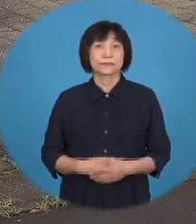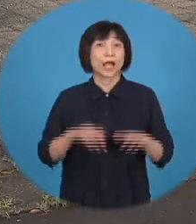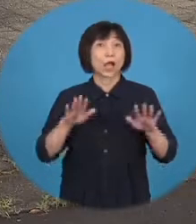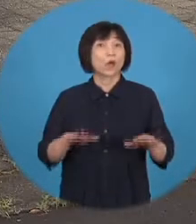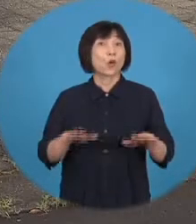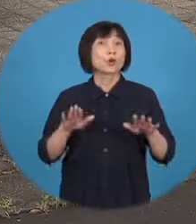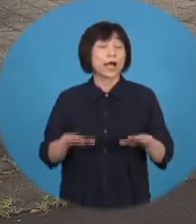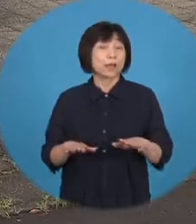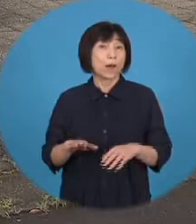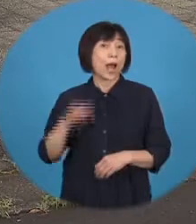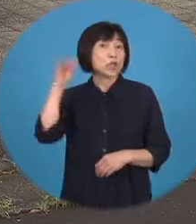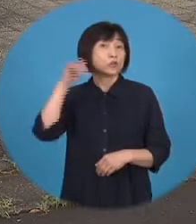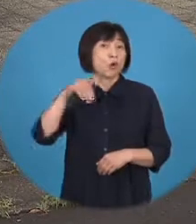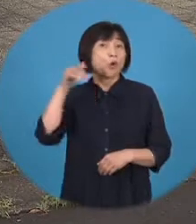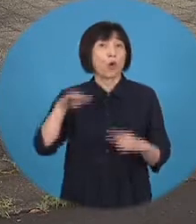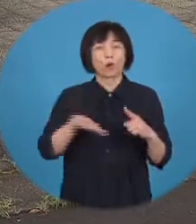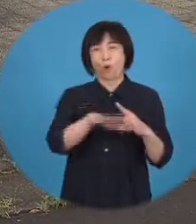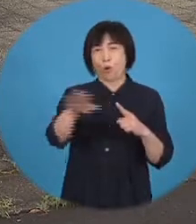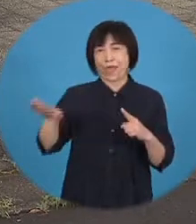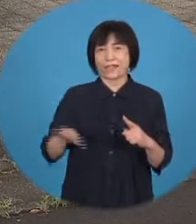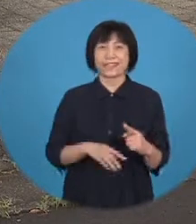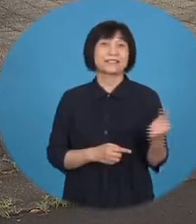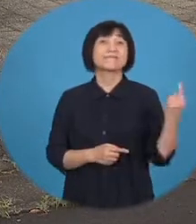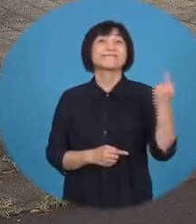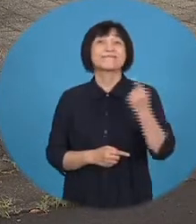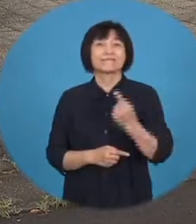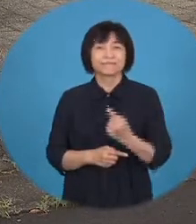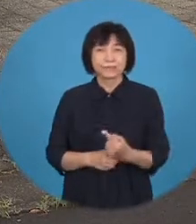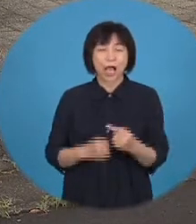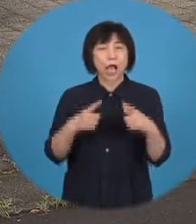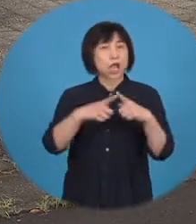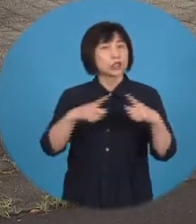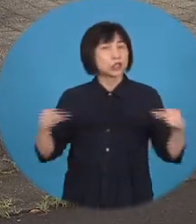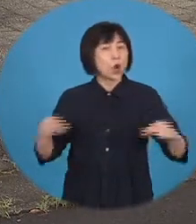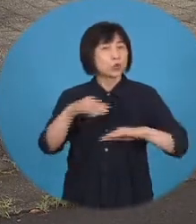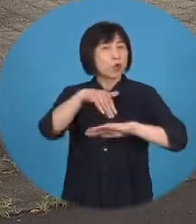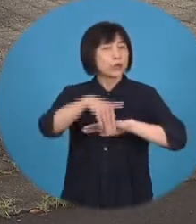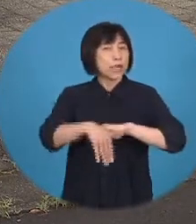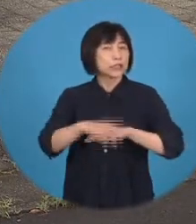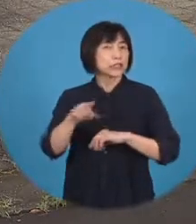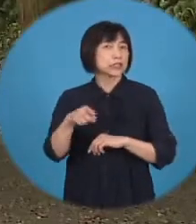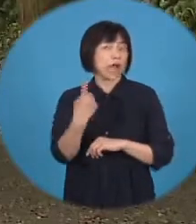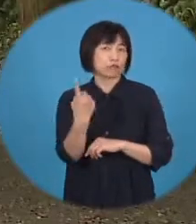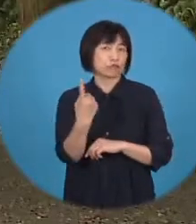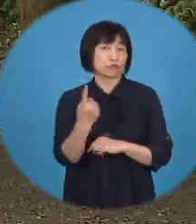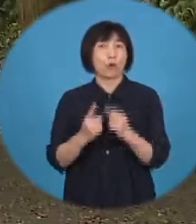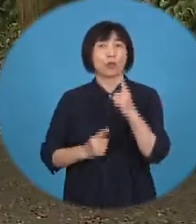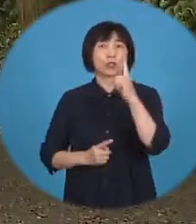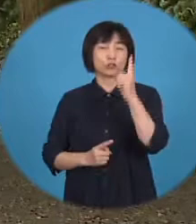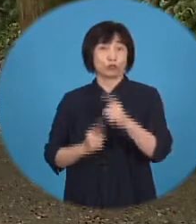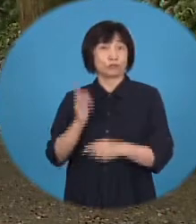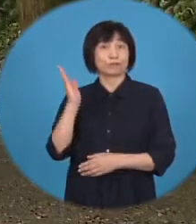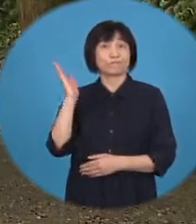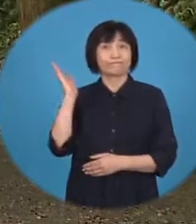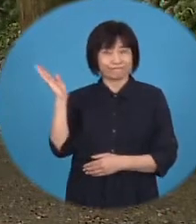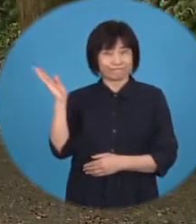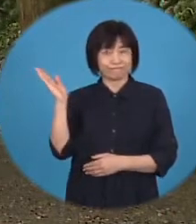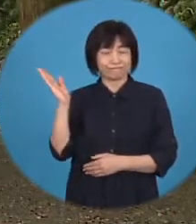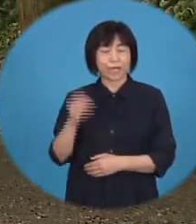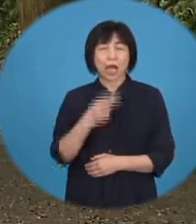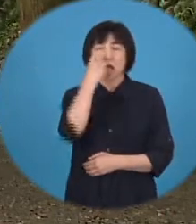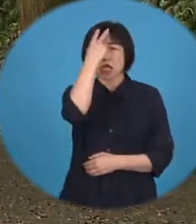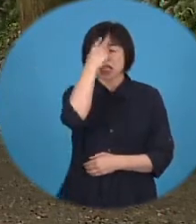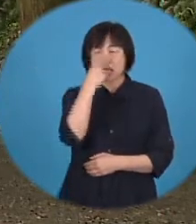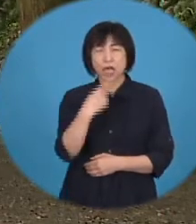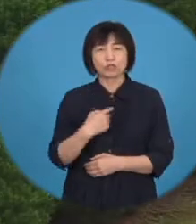今回は養老公園に来ています。日本の滝100選に選ばれている養老の滝や芸術